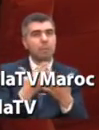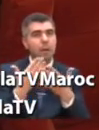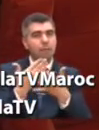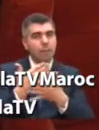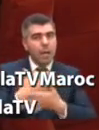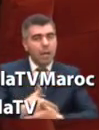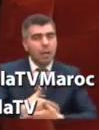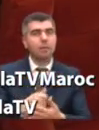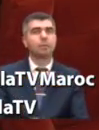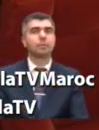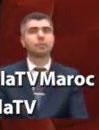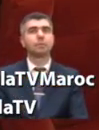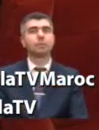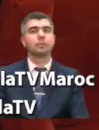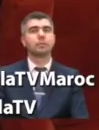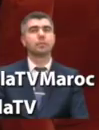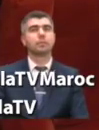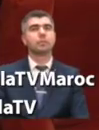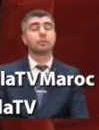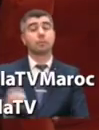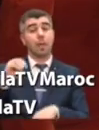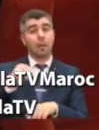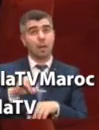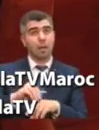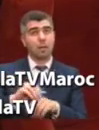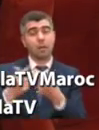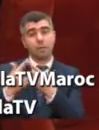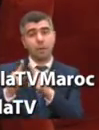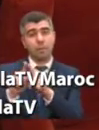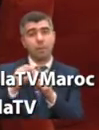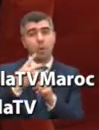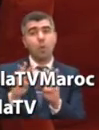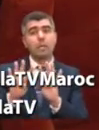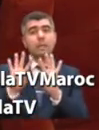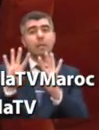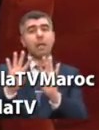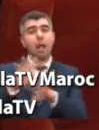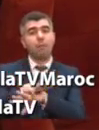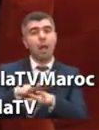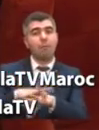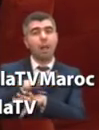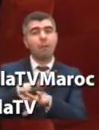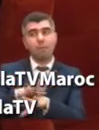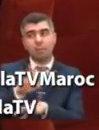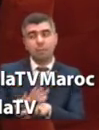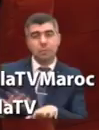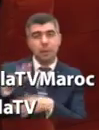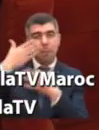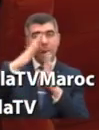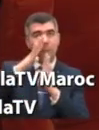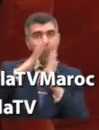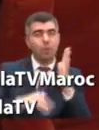والانعاش الطبي سمير، يعني وتقييم كذلك ديال التجربه ديال 8 جهات وتحسينها. ثم كان هناك افتتاح مصالح